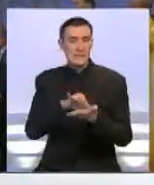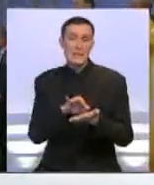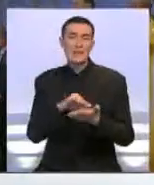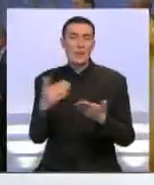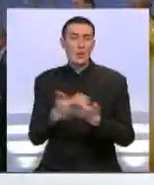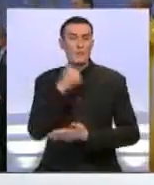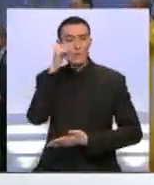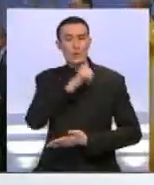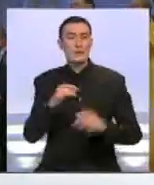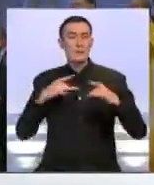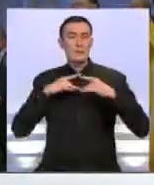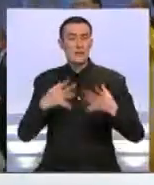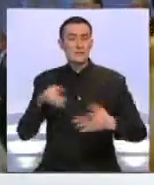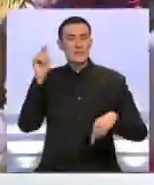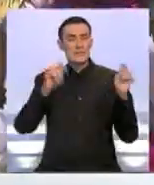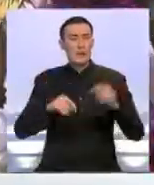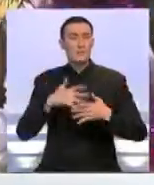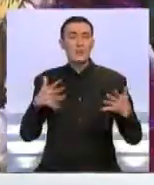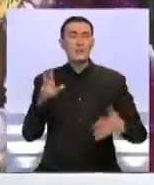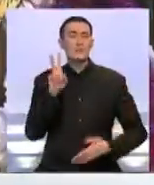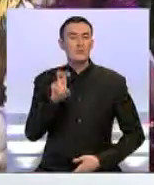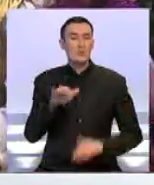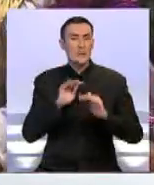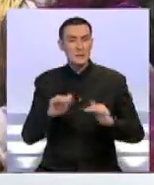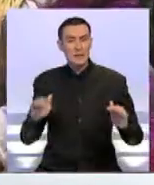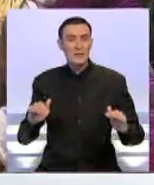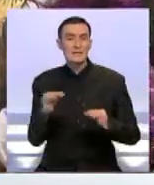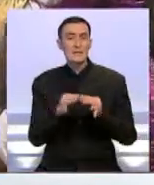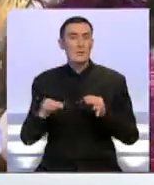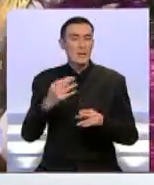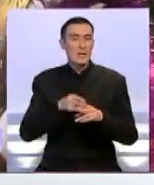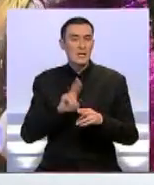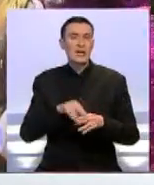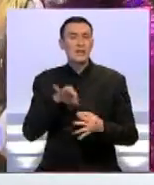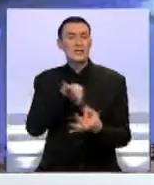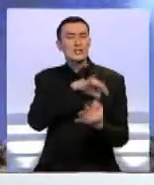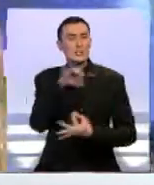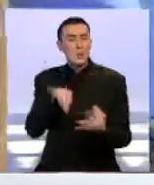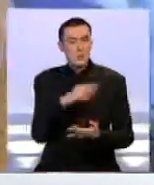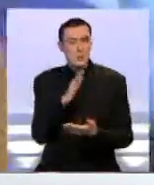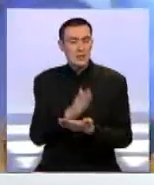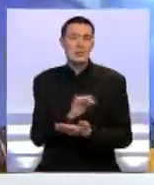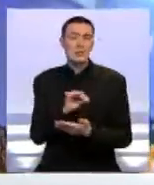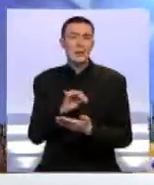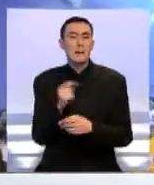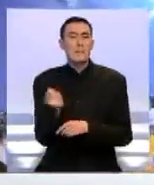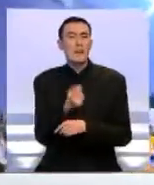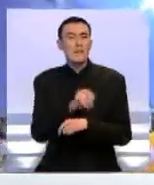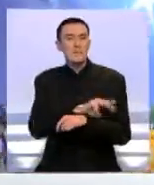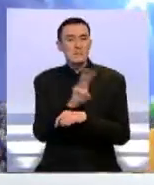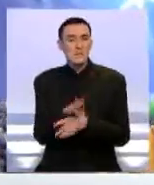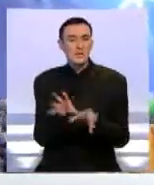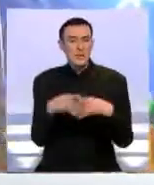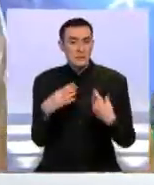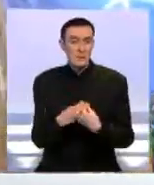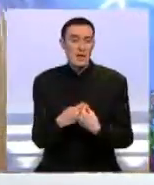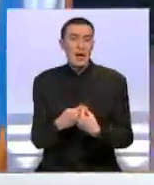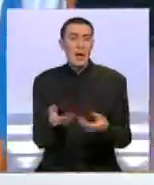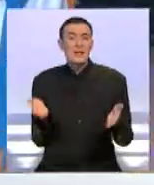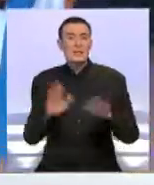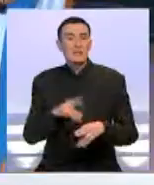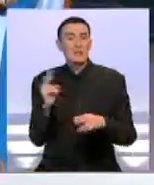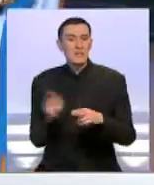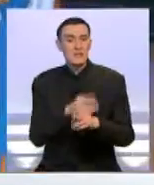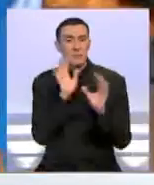новогодний праздник съехалось более 200 ребят со всего региона. Это сироты, дети из малообеспеченных семей, оставшиеся